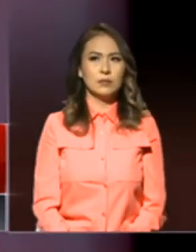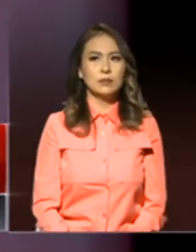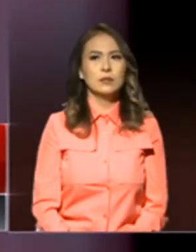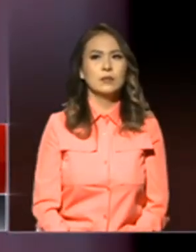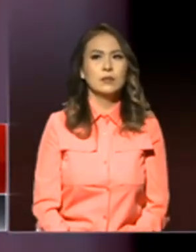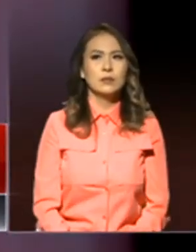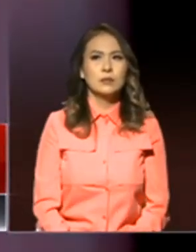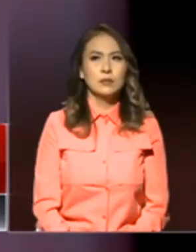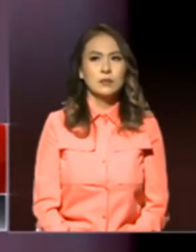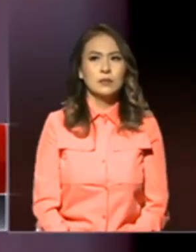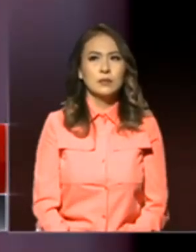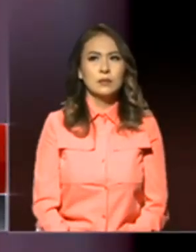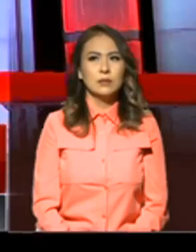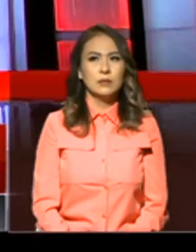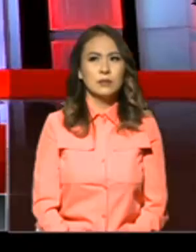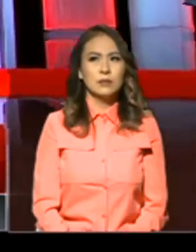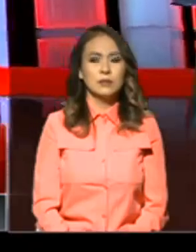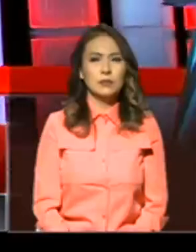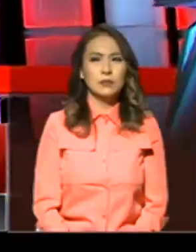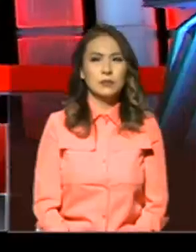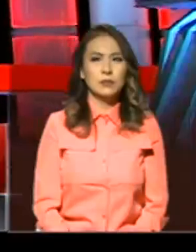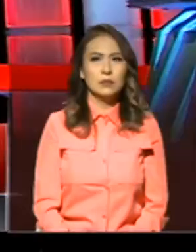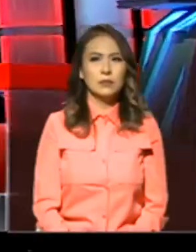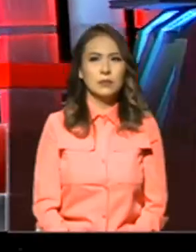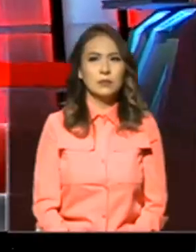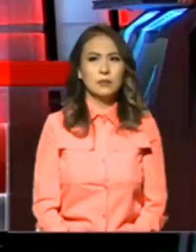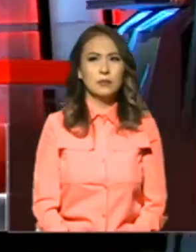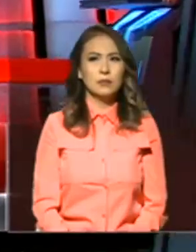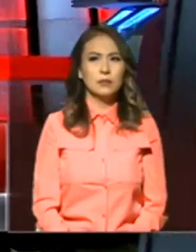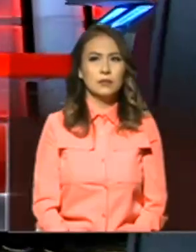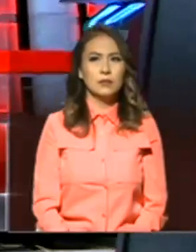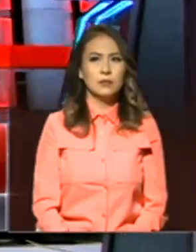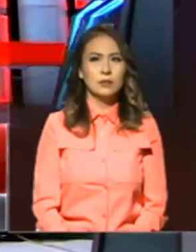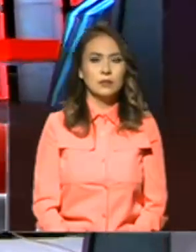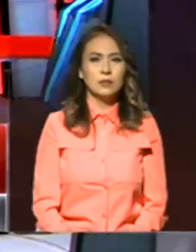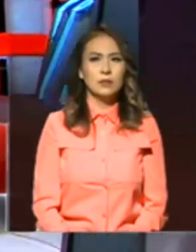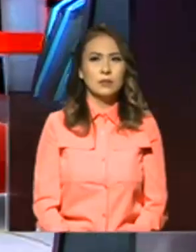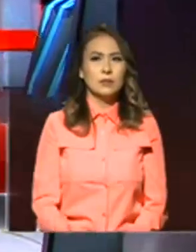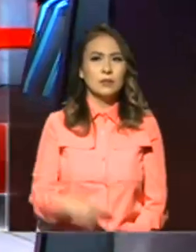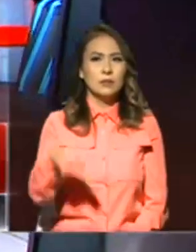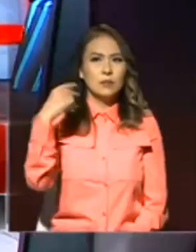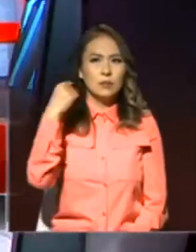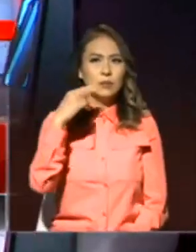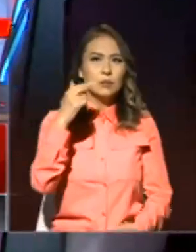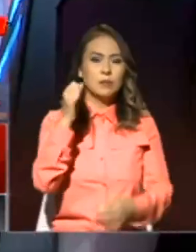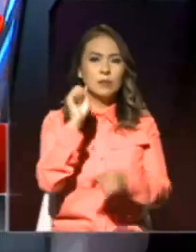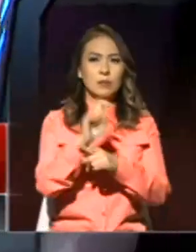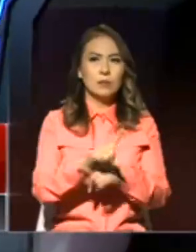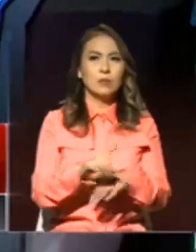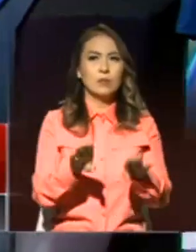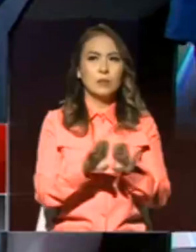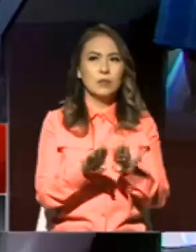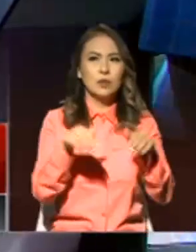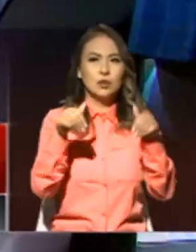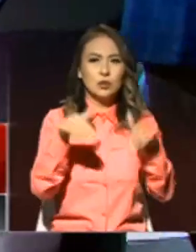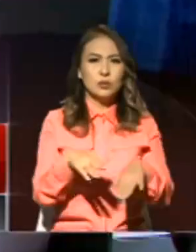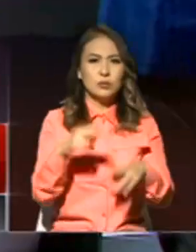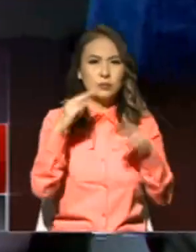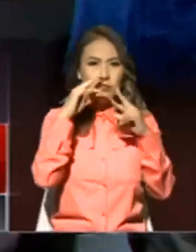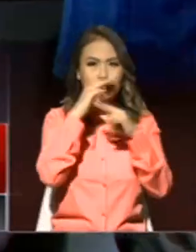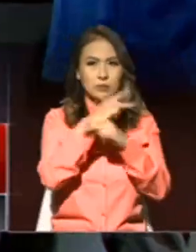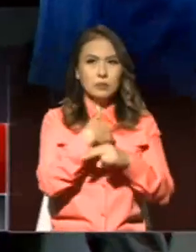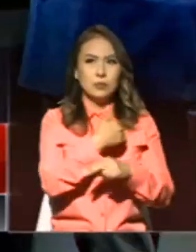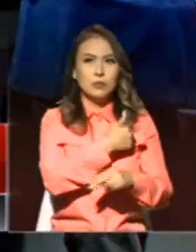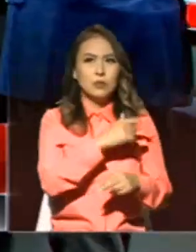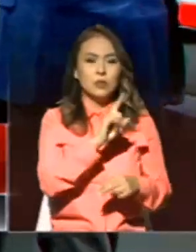жатыр. Кесінші ондайға жеткізбеу. Жоқ, ол әркімнің өз пікірі ғой. Ол президенттің берген тапсырмасы. Президент солай тапсырма беріп отыр, бірақ та ол шешімнің қате екендігін атап өткім